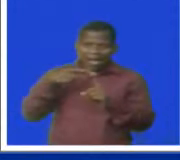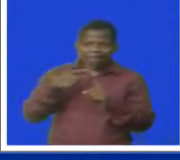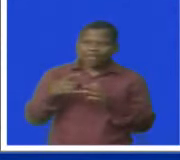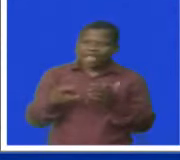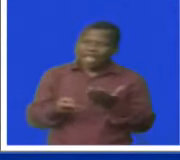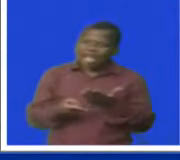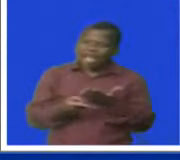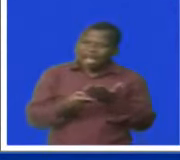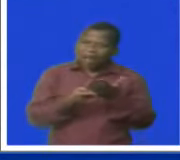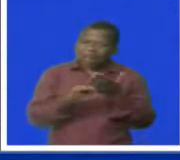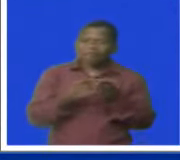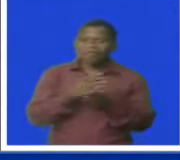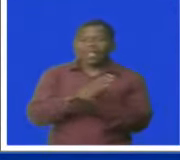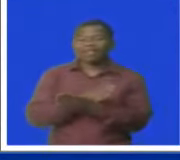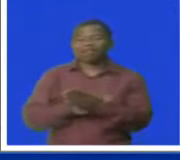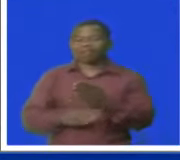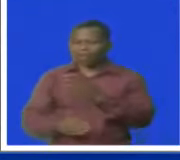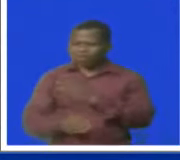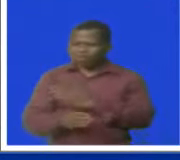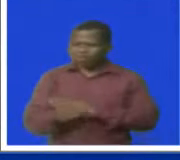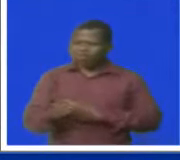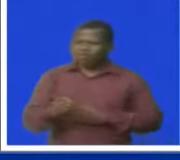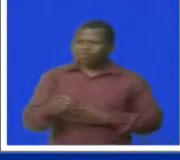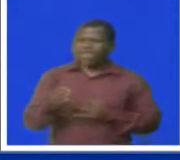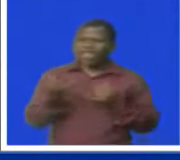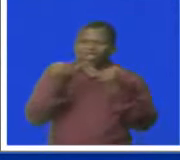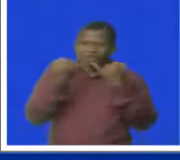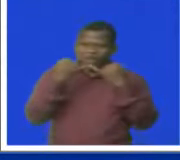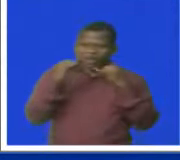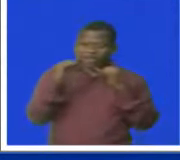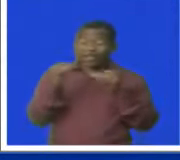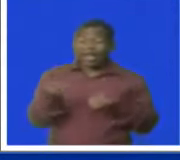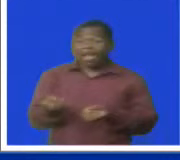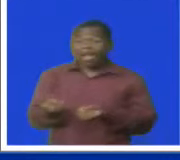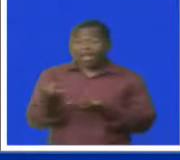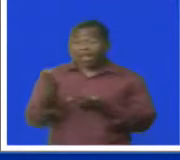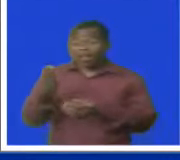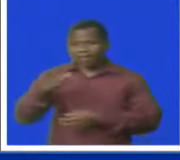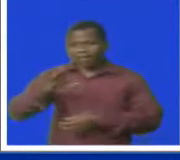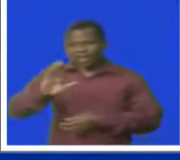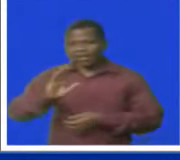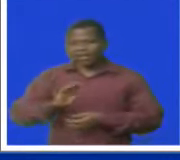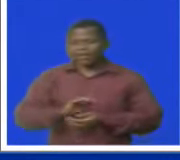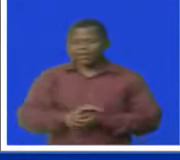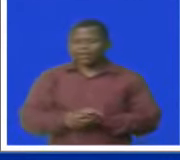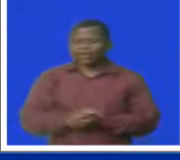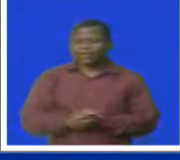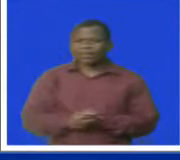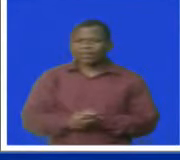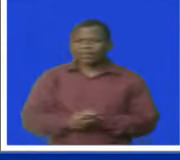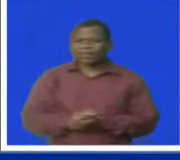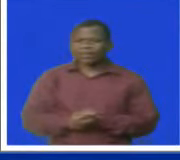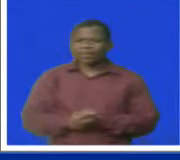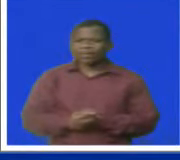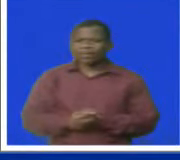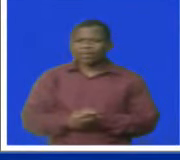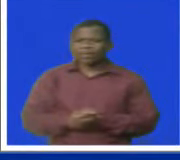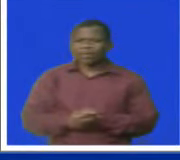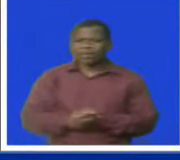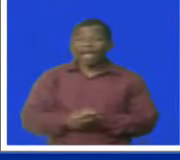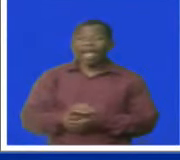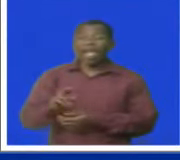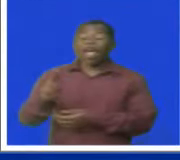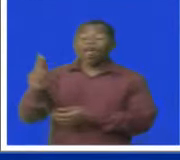leto Tindzaba ukuthi cha phela nebantu abakhubatekile nabo solo babantu njenga wonke muntu. Njengemiso ke tamhlabathe